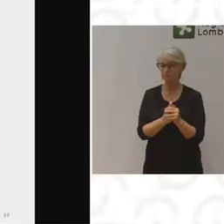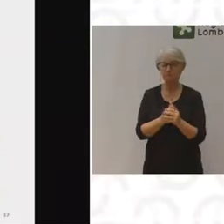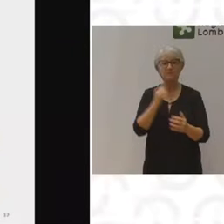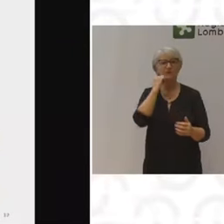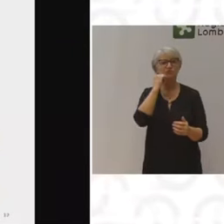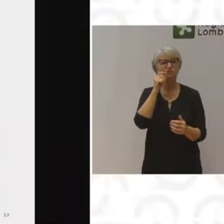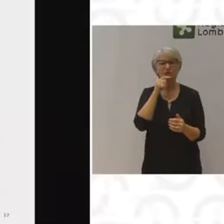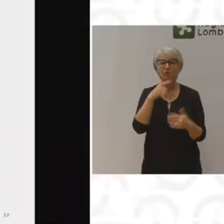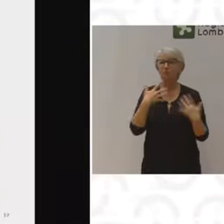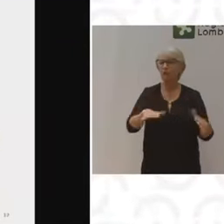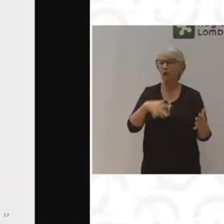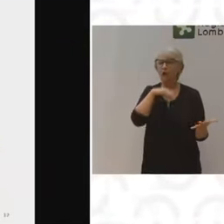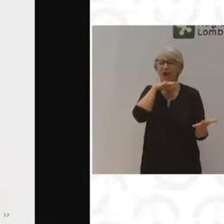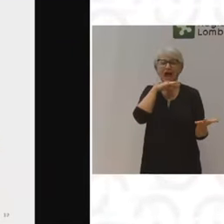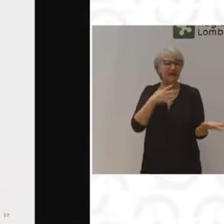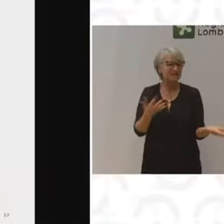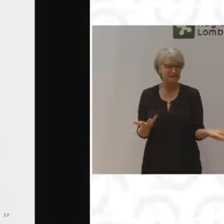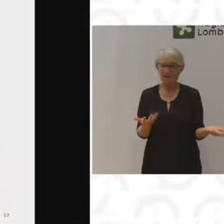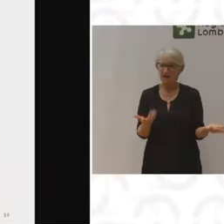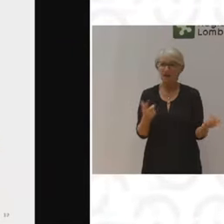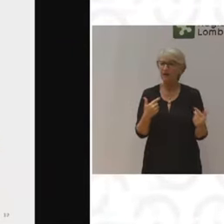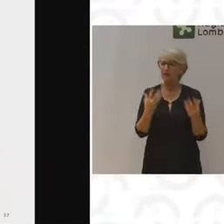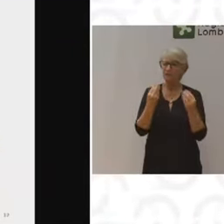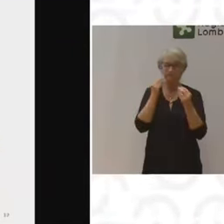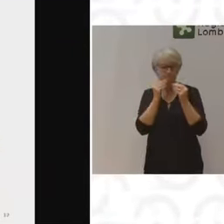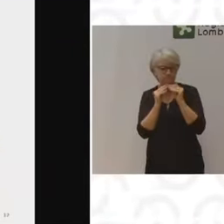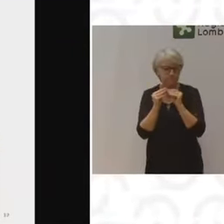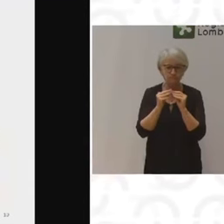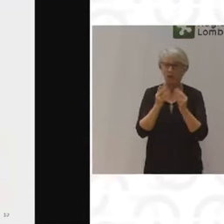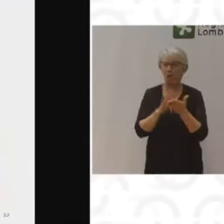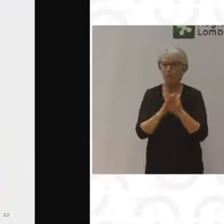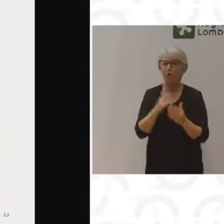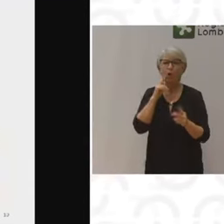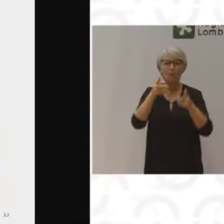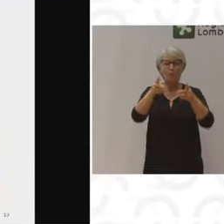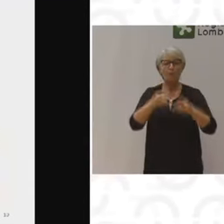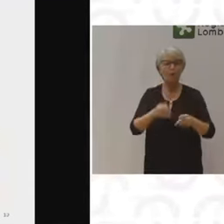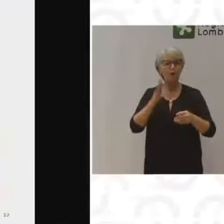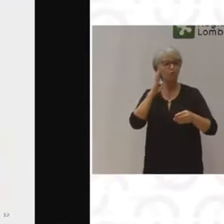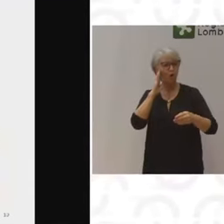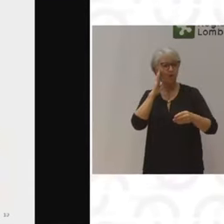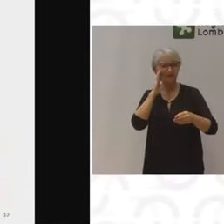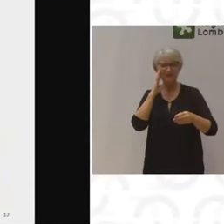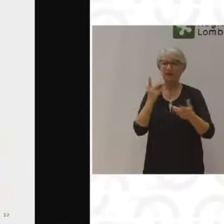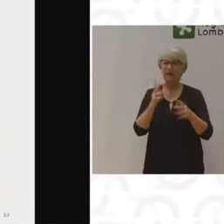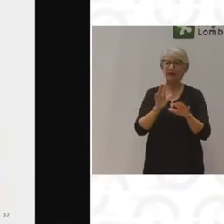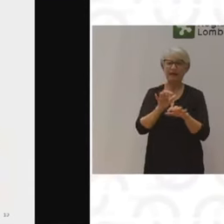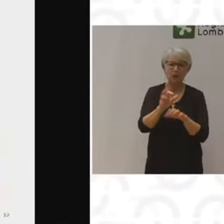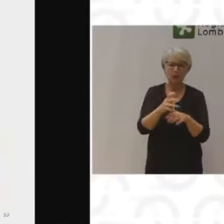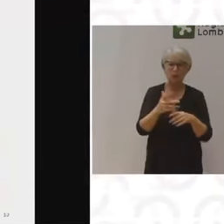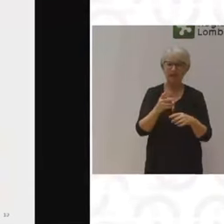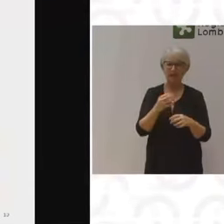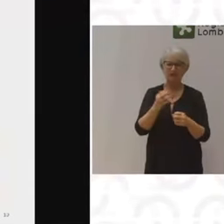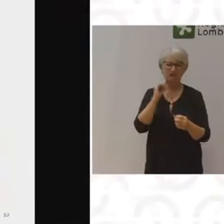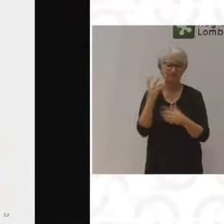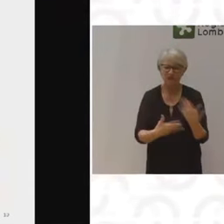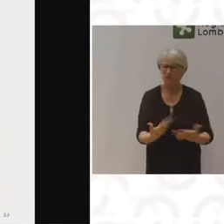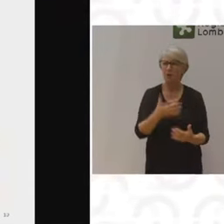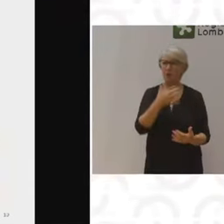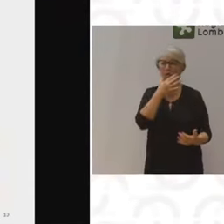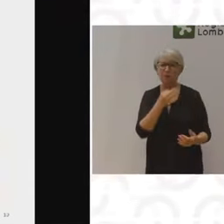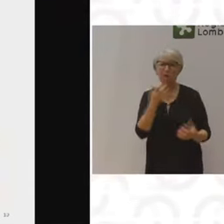Genitori anziani costretti ad accettare soluzioni di compromesso, un posto letto, magari recuperato all'ultimo momento, bello o brutto